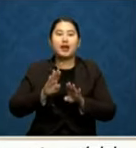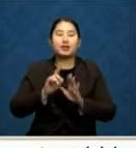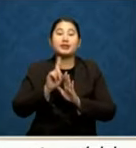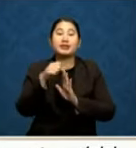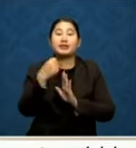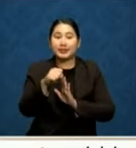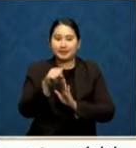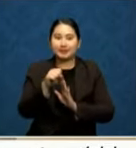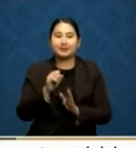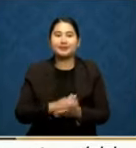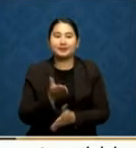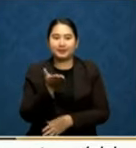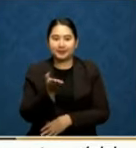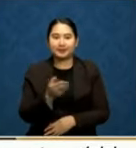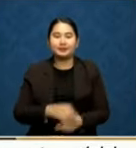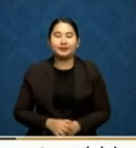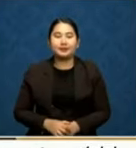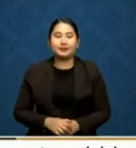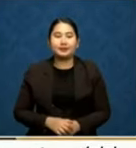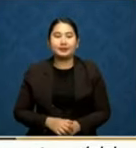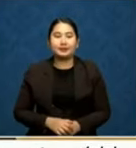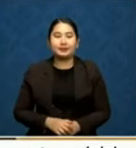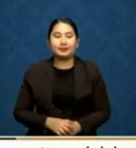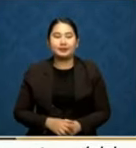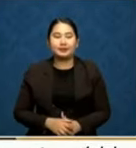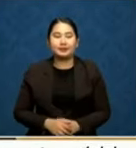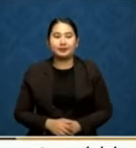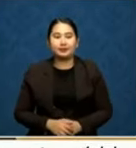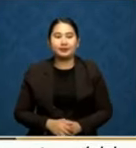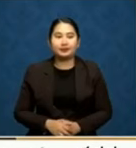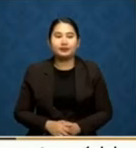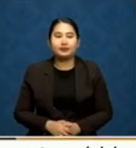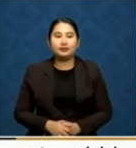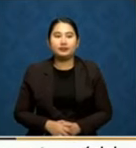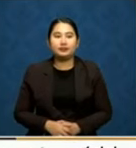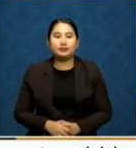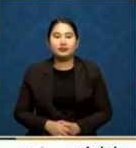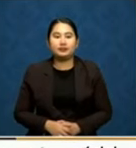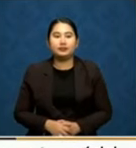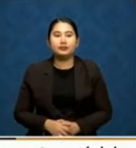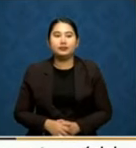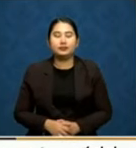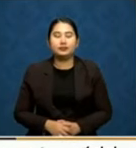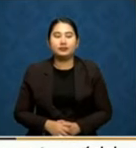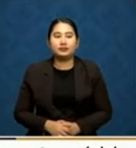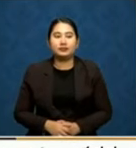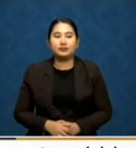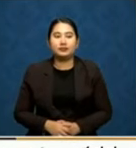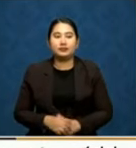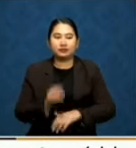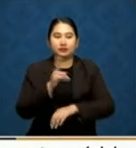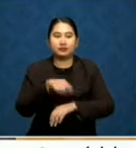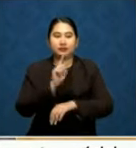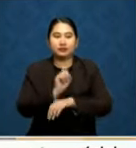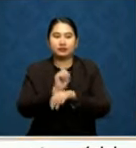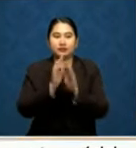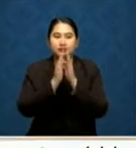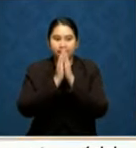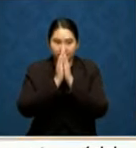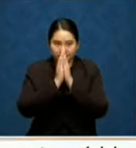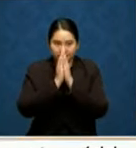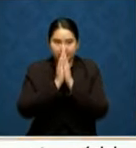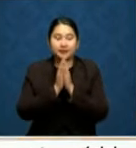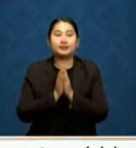นะครในรบนี้ครั เดีเชญครับกลาบเรีนท่านประทานสภาพูแทน